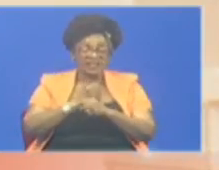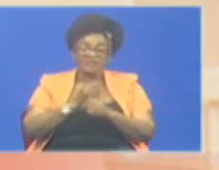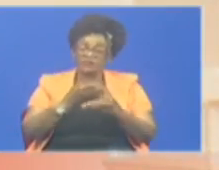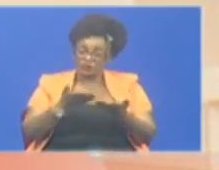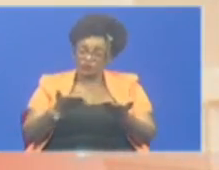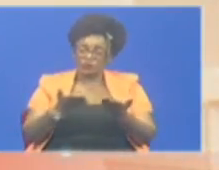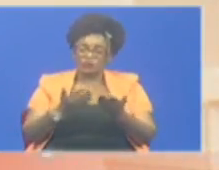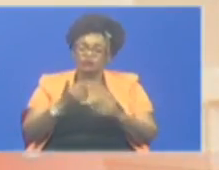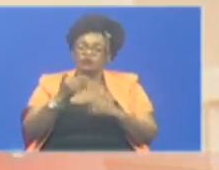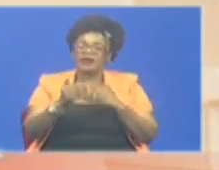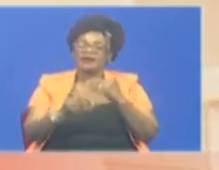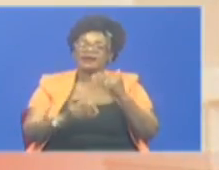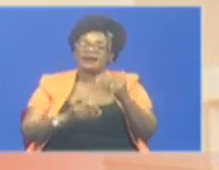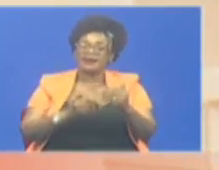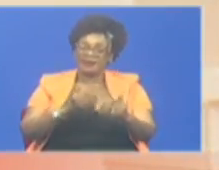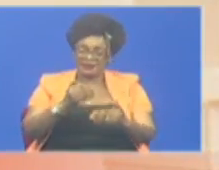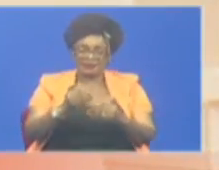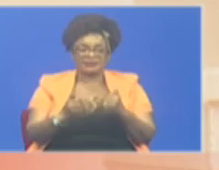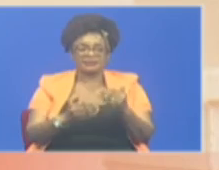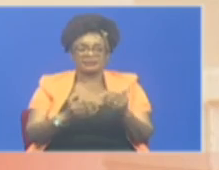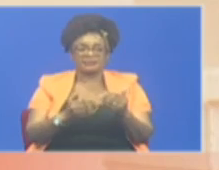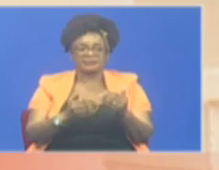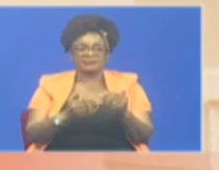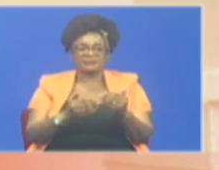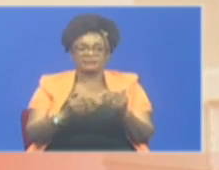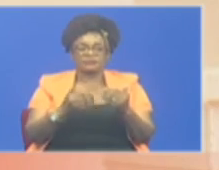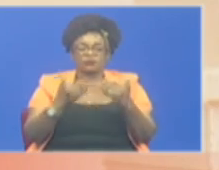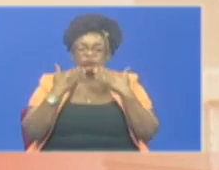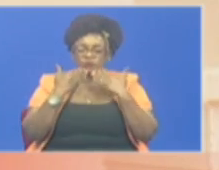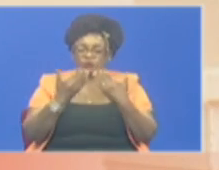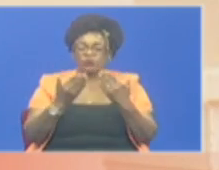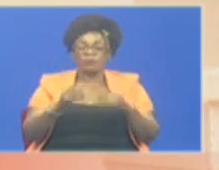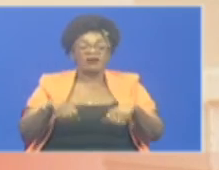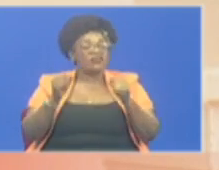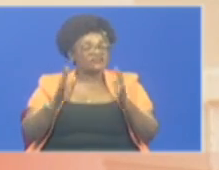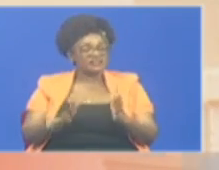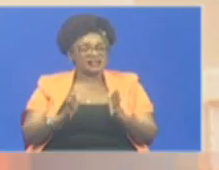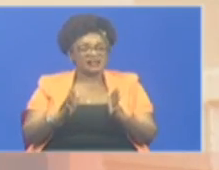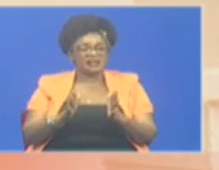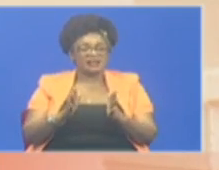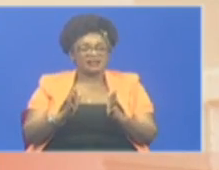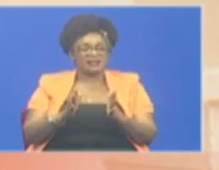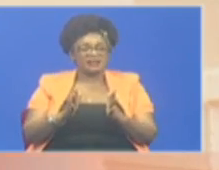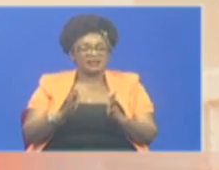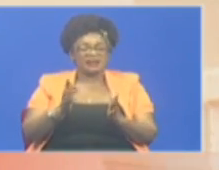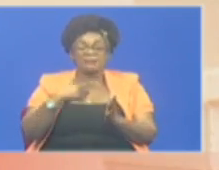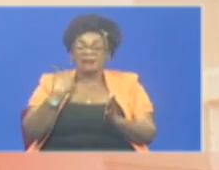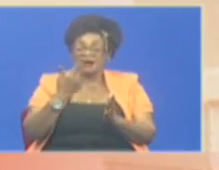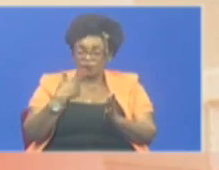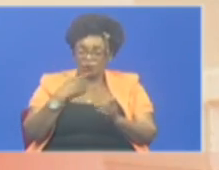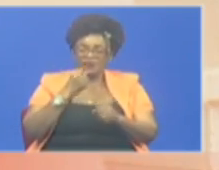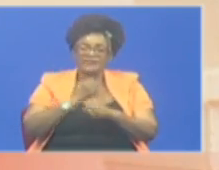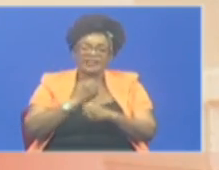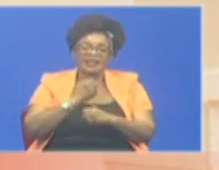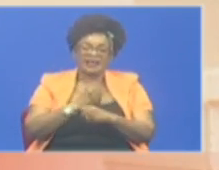twaendelea kushukuru maofisa wetu ambao wanafanya